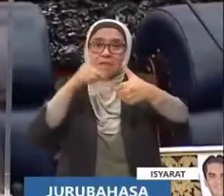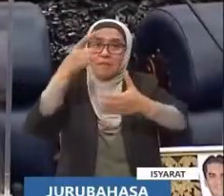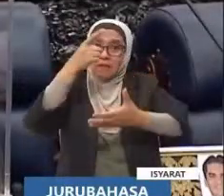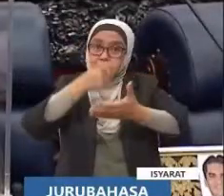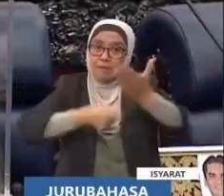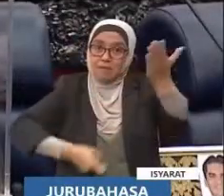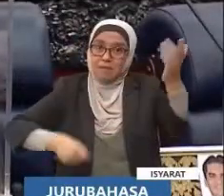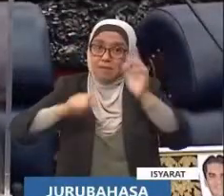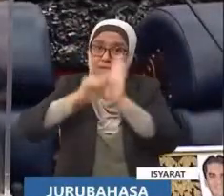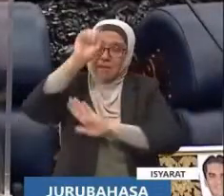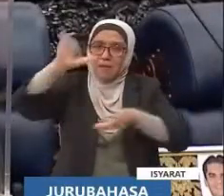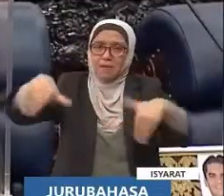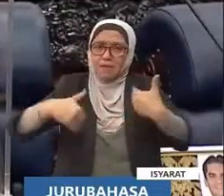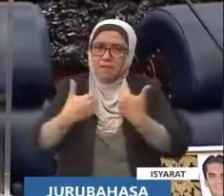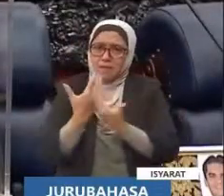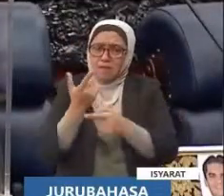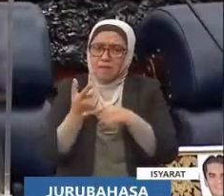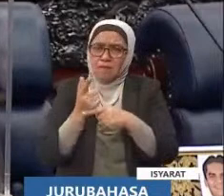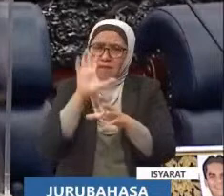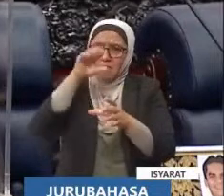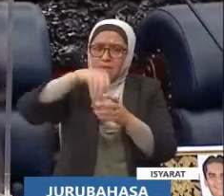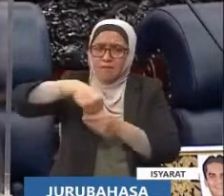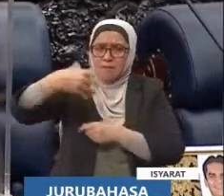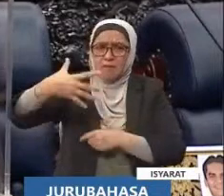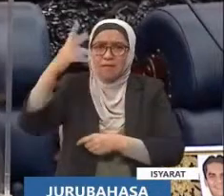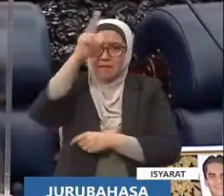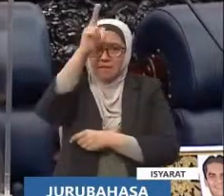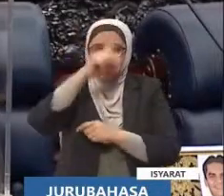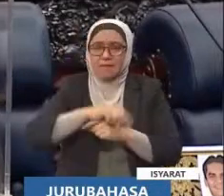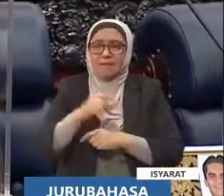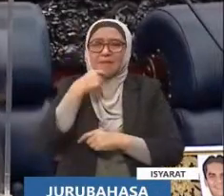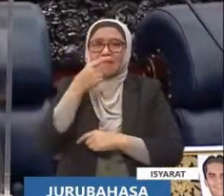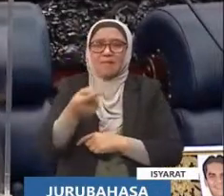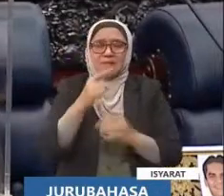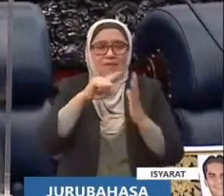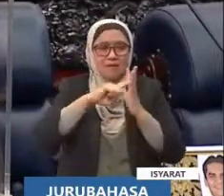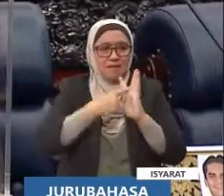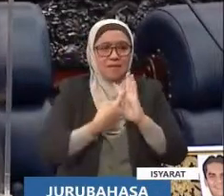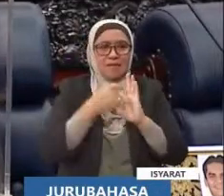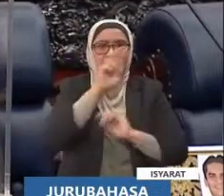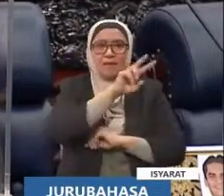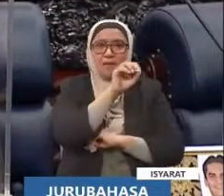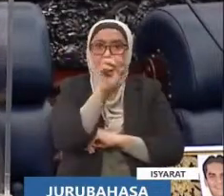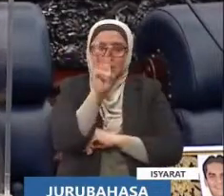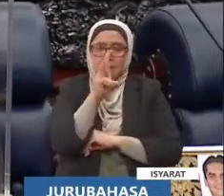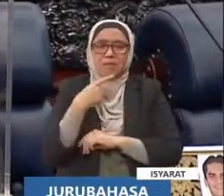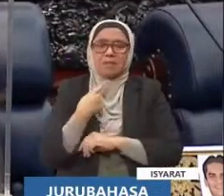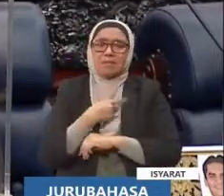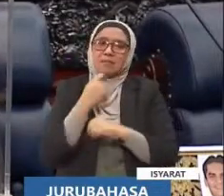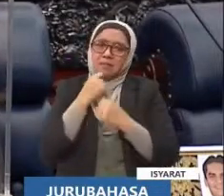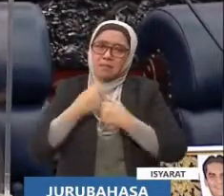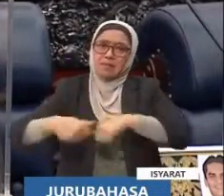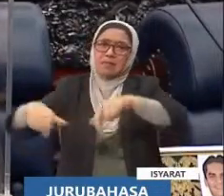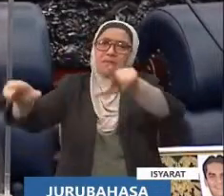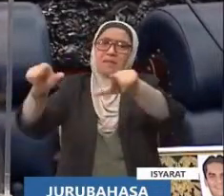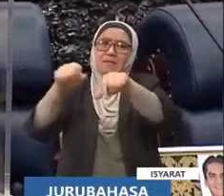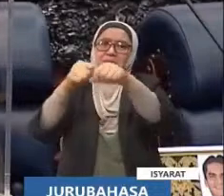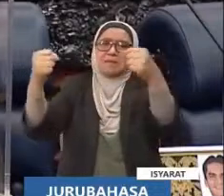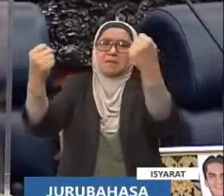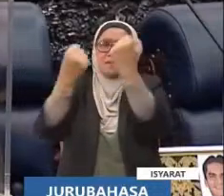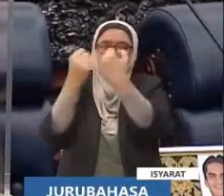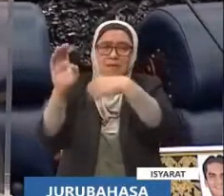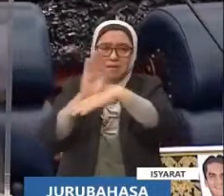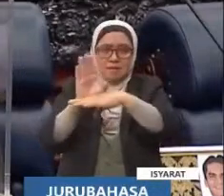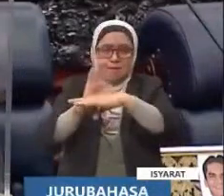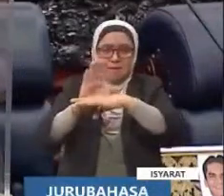intervensi oleh pihak kerajaan Saya ingin mengatakan bahwa sejak 2006 itu membenarkan supaya Serikat akan menentukan